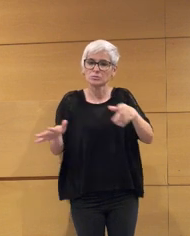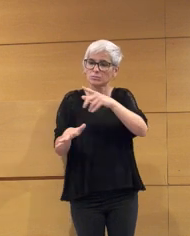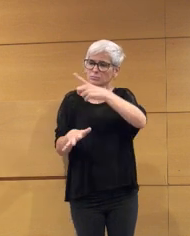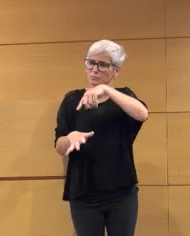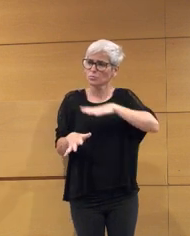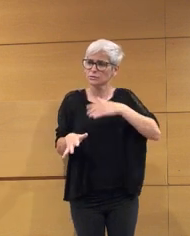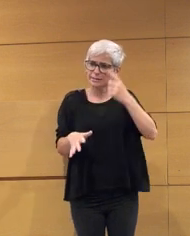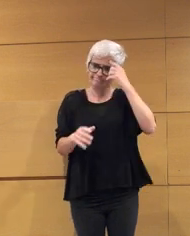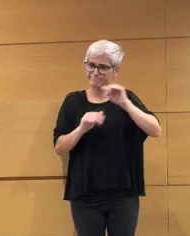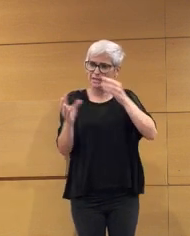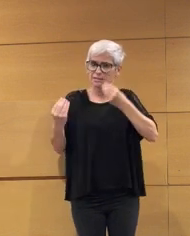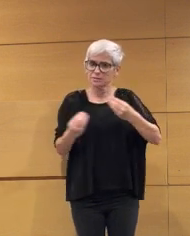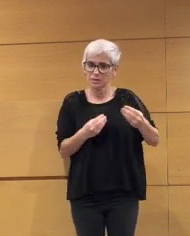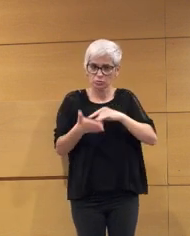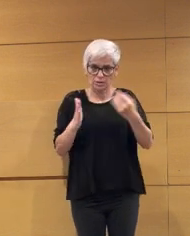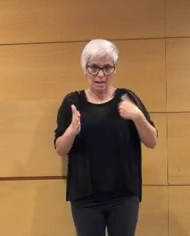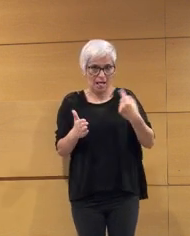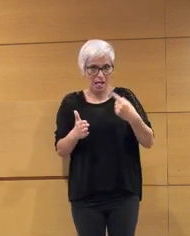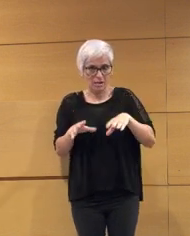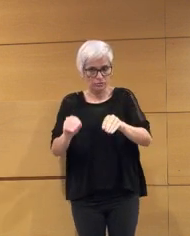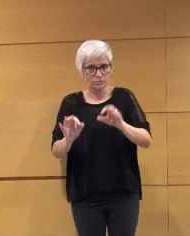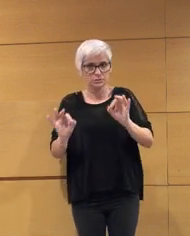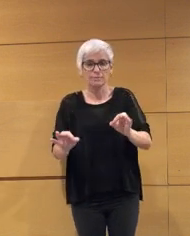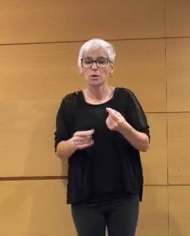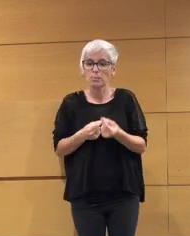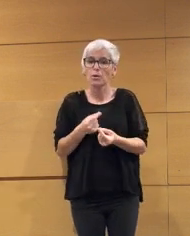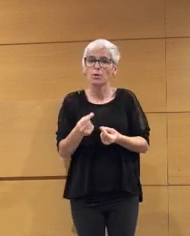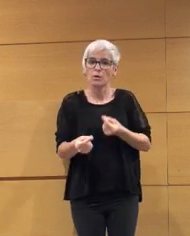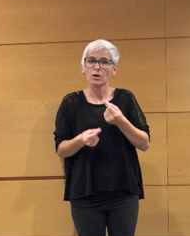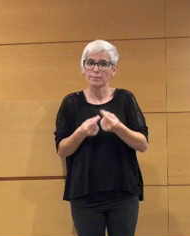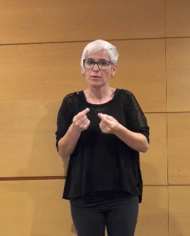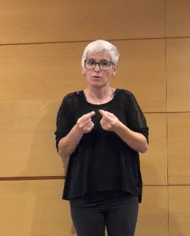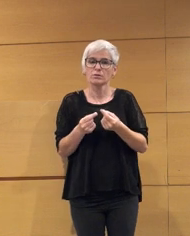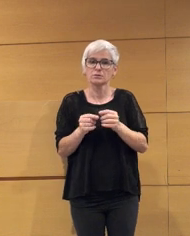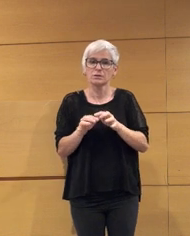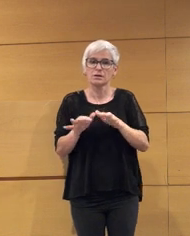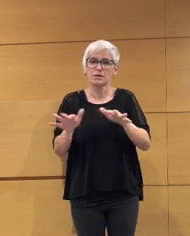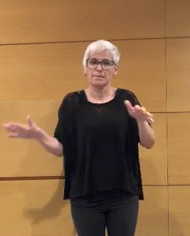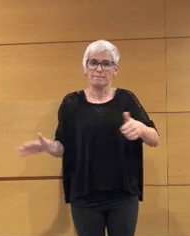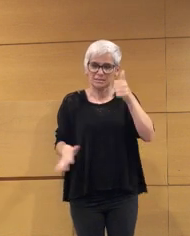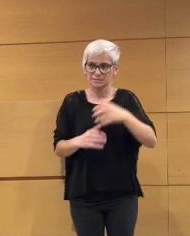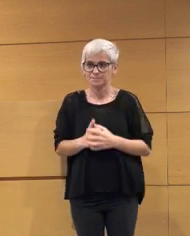són tecnologies que ja estan aquí i que a poc aniran calant.